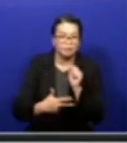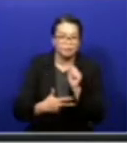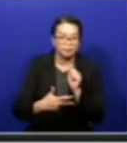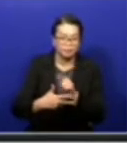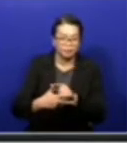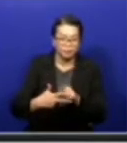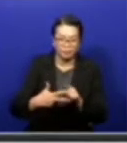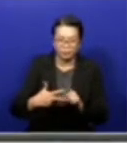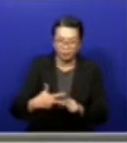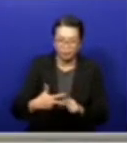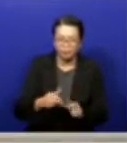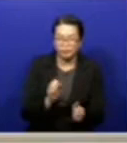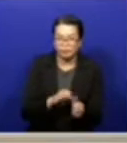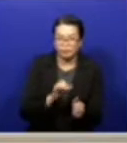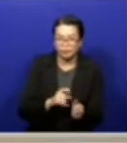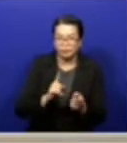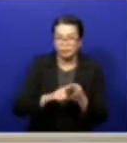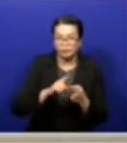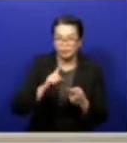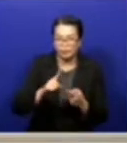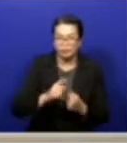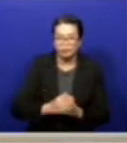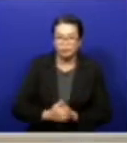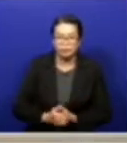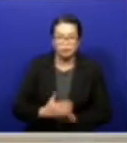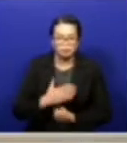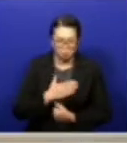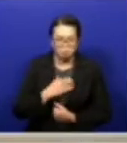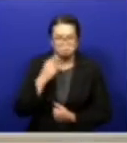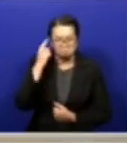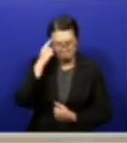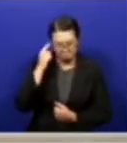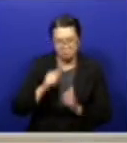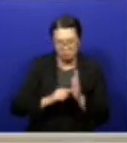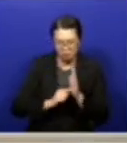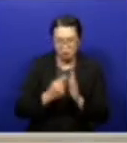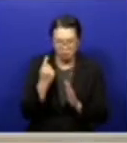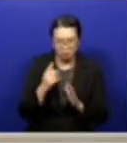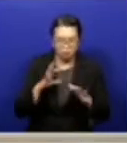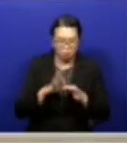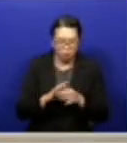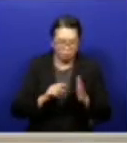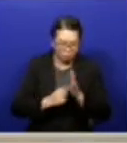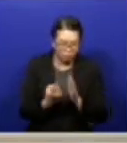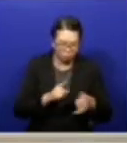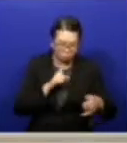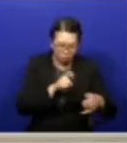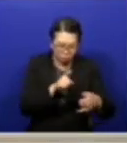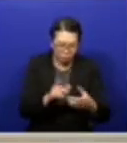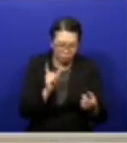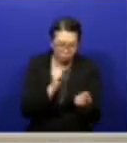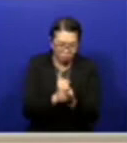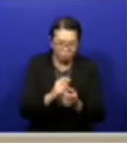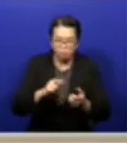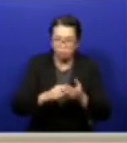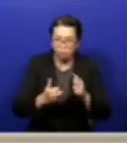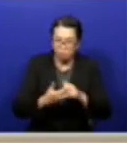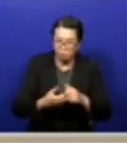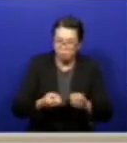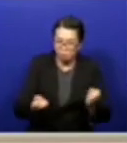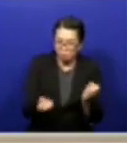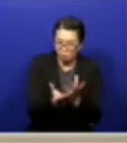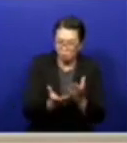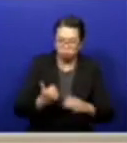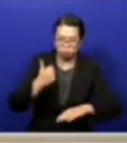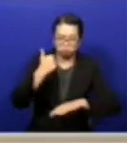1ผมเห็นด้วยกับการที่จะเริ่มกระบวนการสอบสวนเกิดเหตุการณ์ขึ้นให้อัยการเ